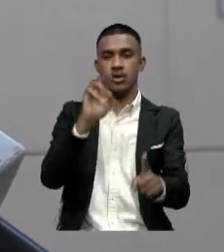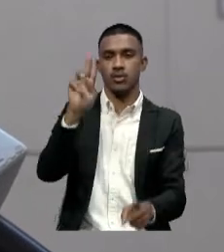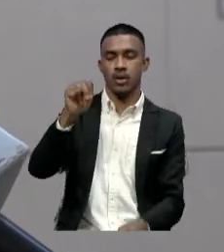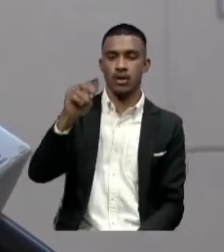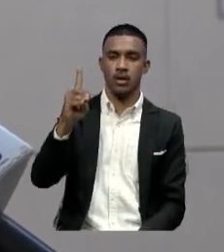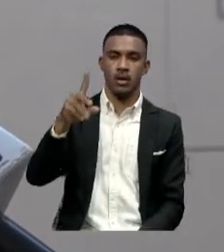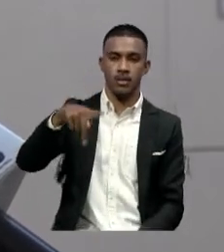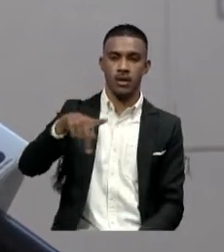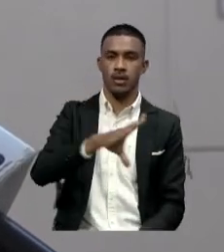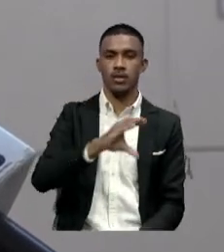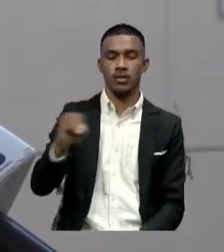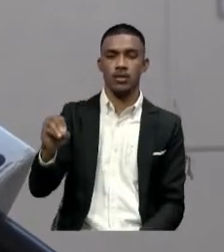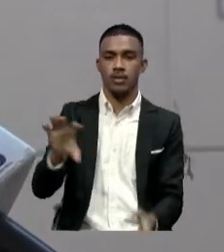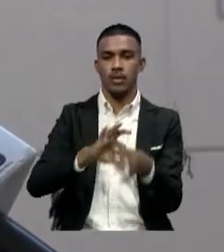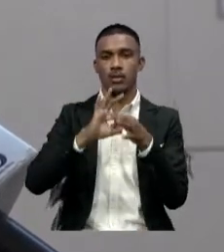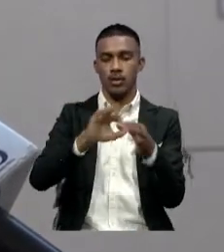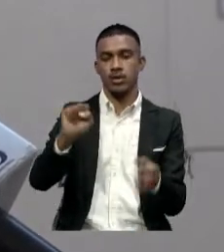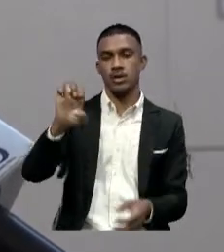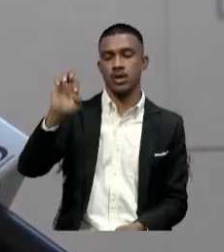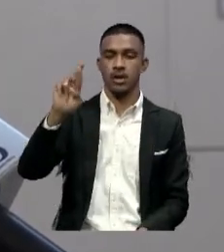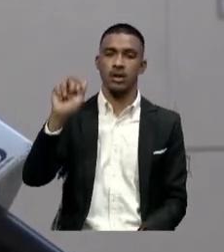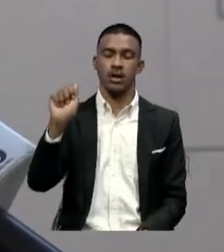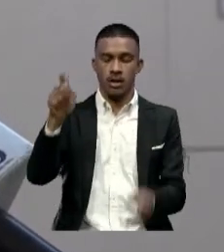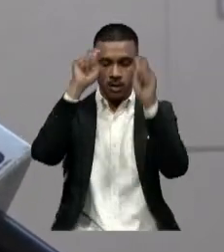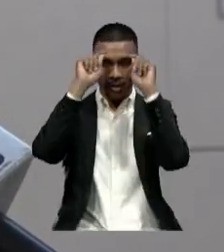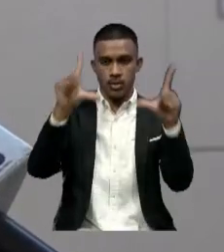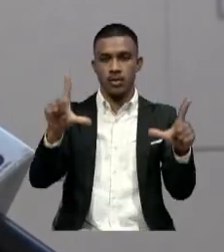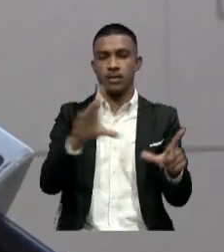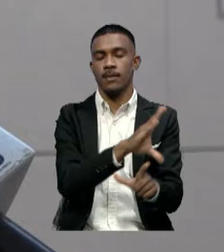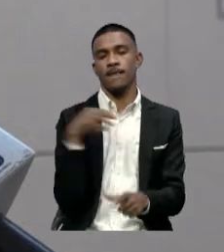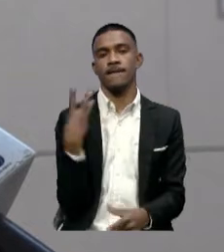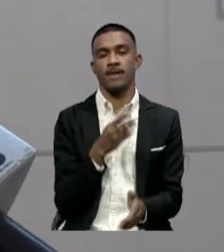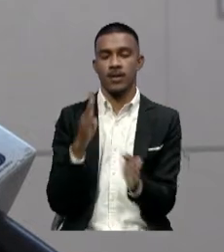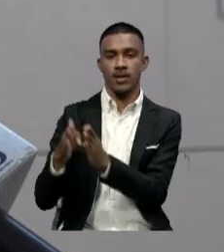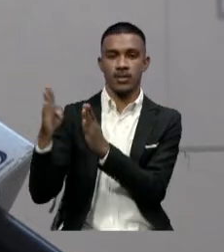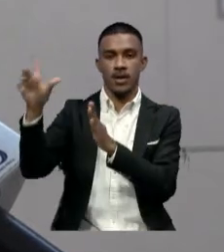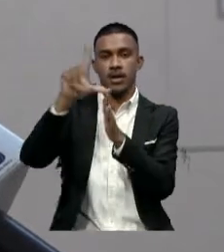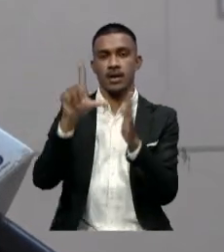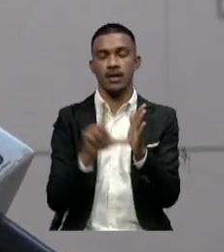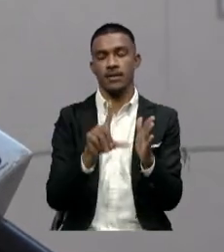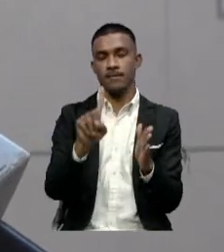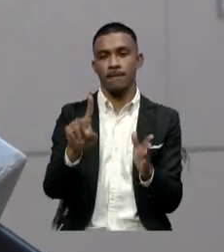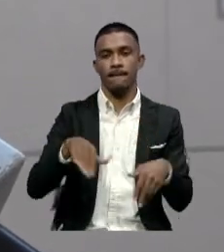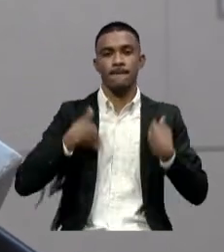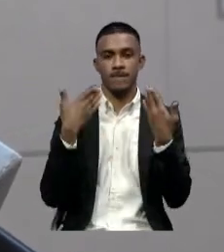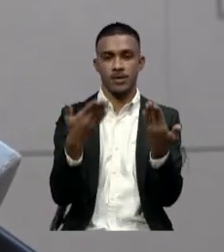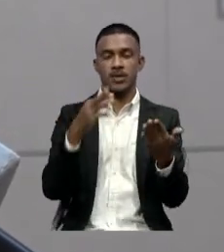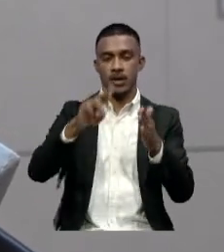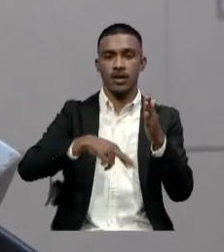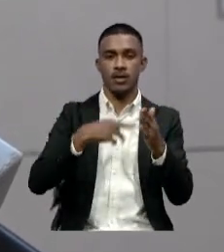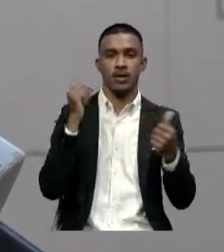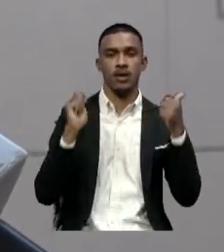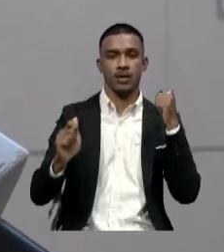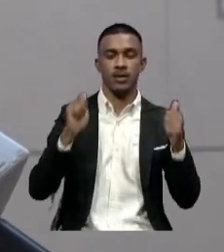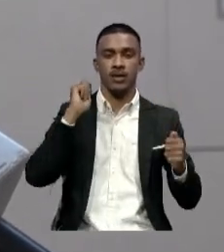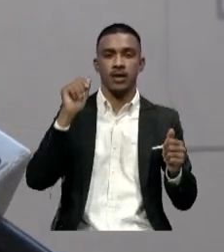ekipa be sera firm law Timor ini ya ita prepara esboço decreto lei dane atu insa regula atividade